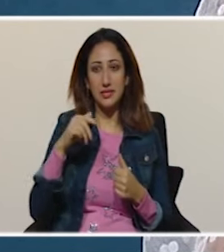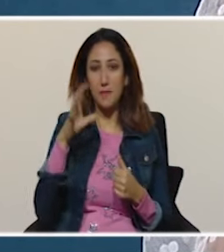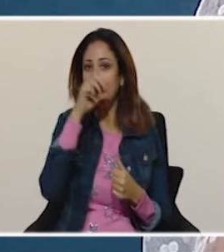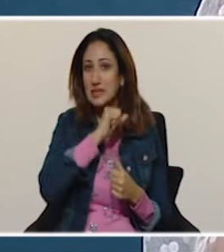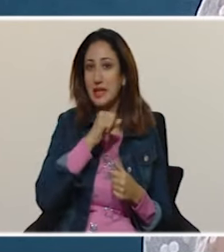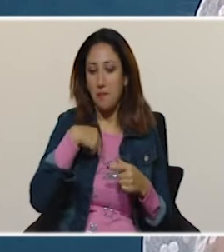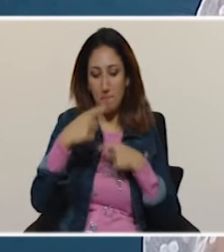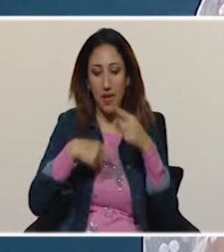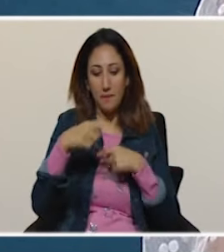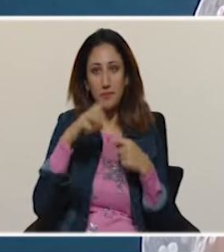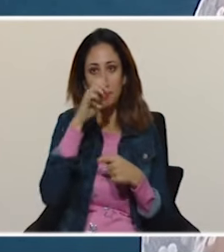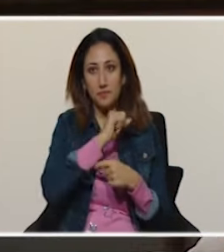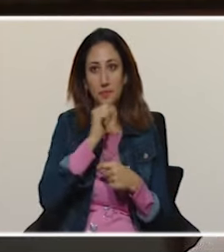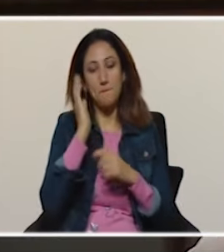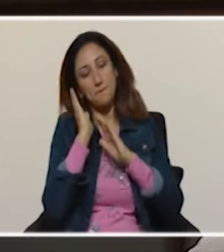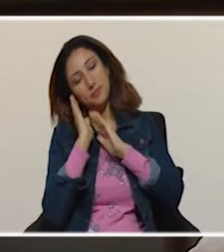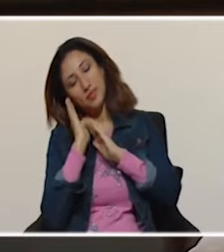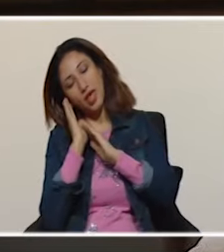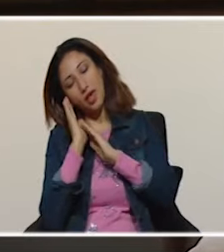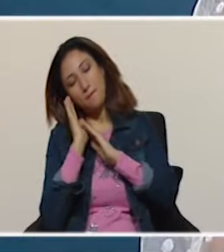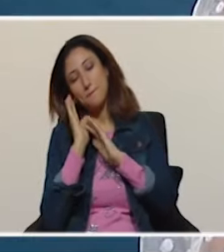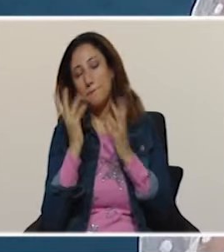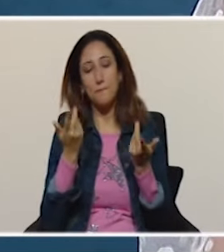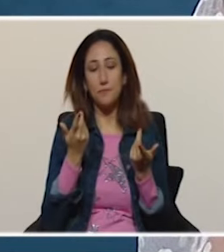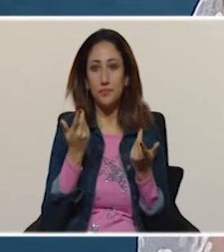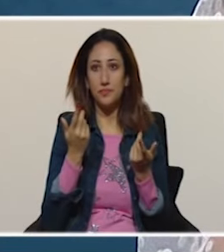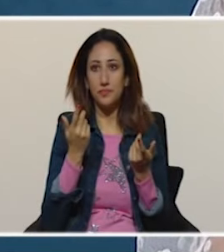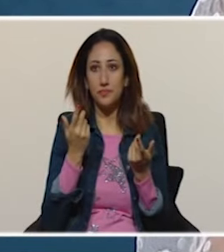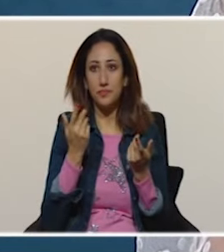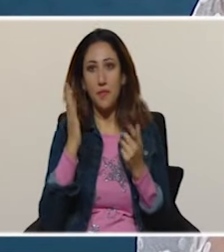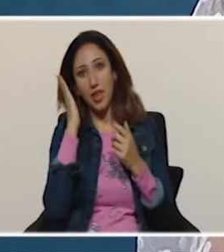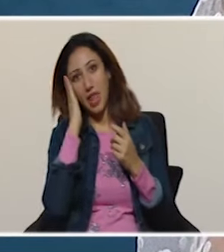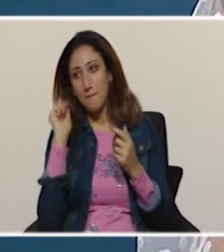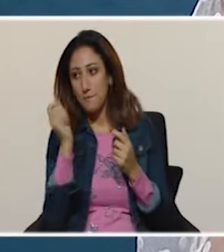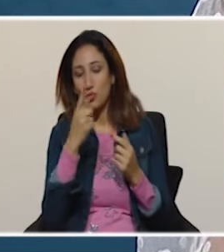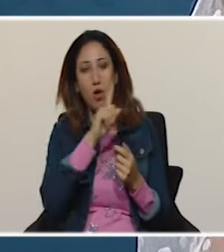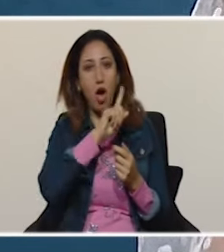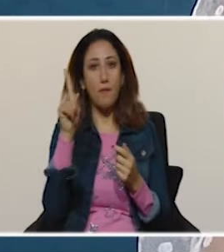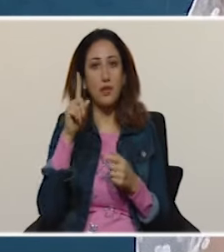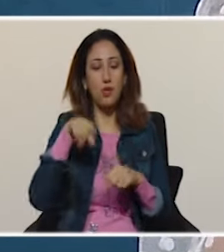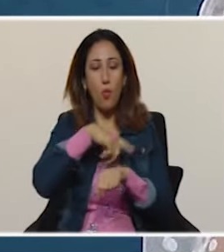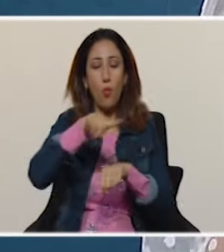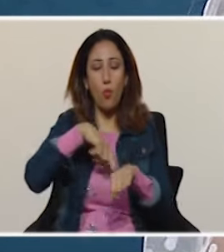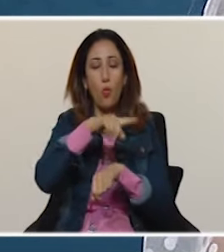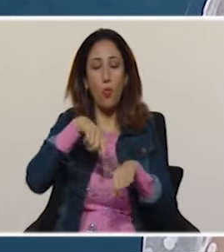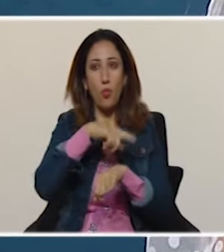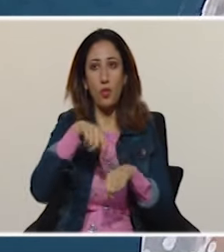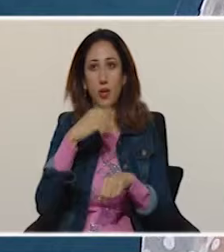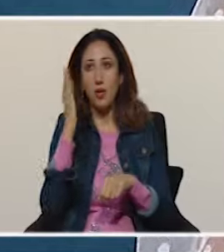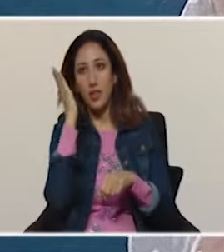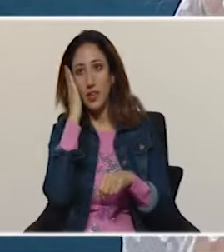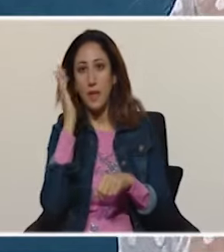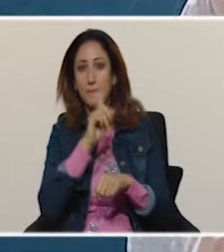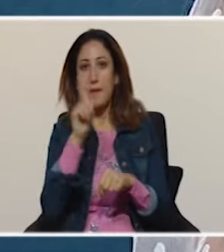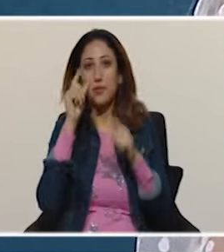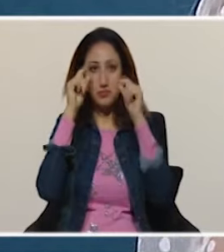هو لما بنام بيحصل ايه ما بعرفش انام بسرعه وبعدين دلوقتي ما بقتش انام خلاص بقيت من